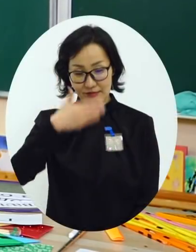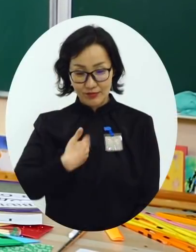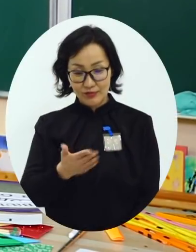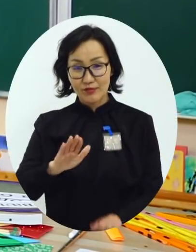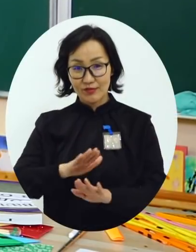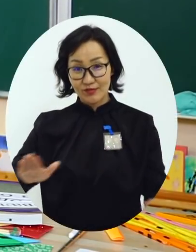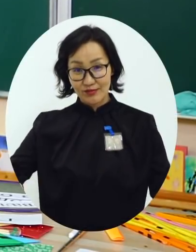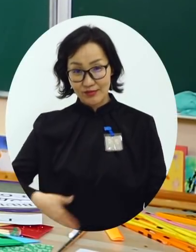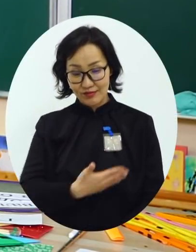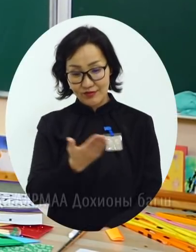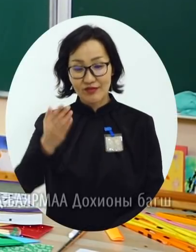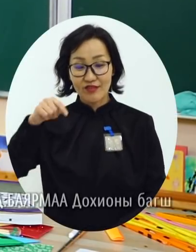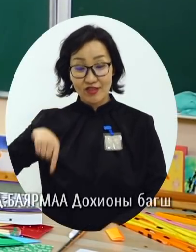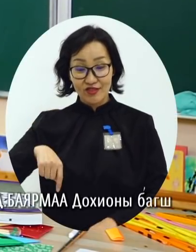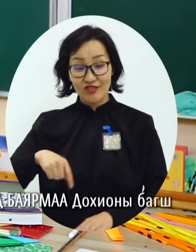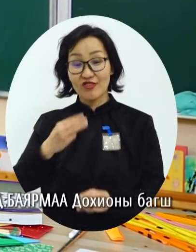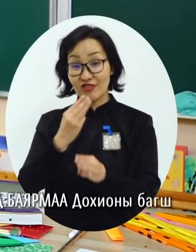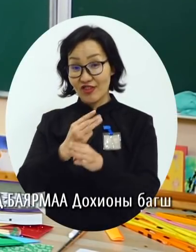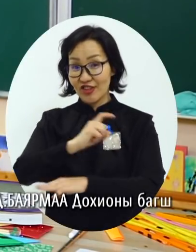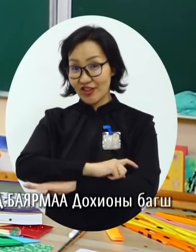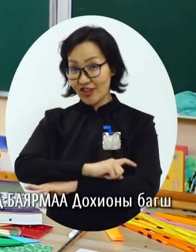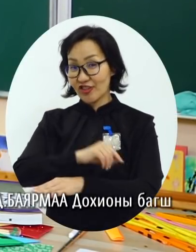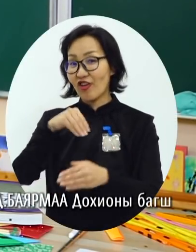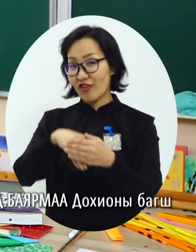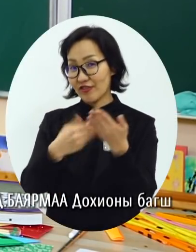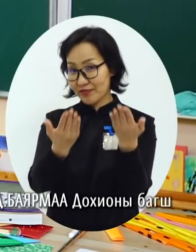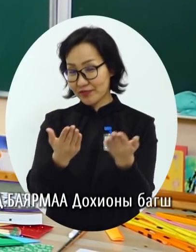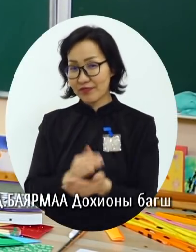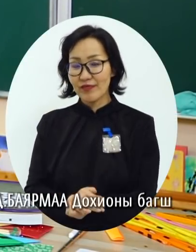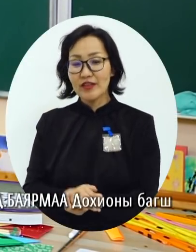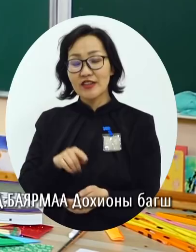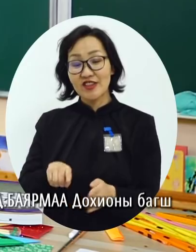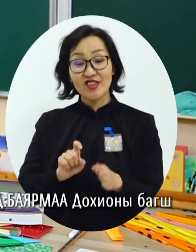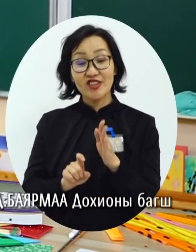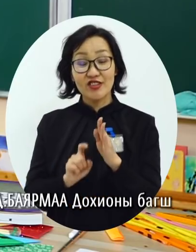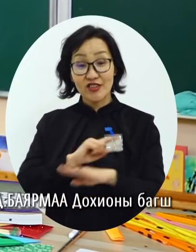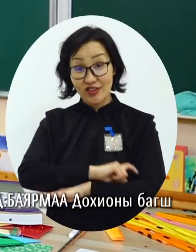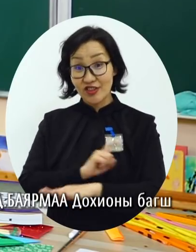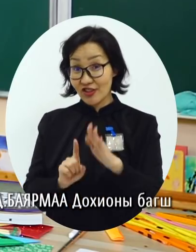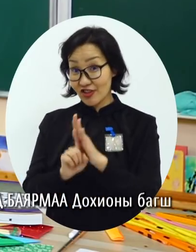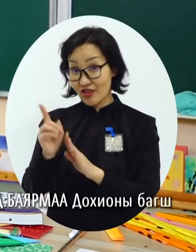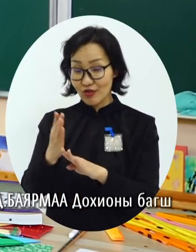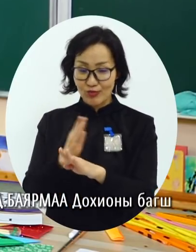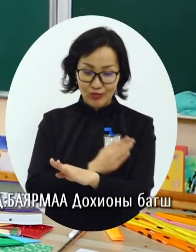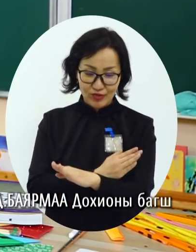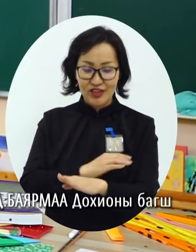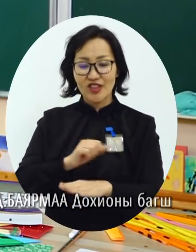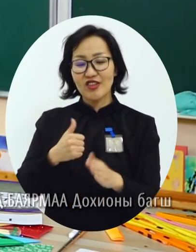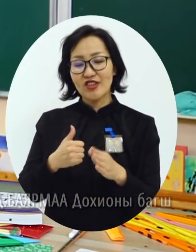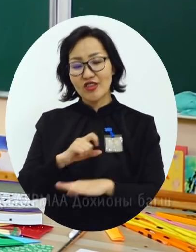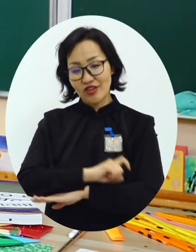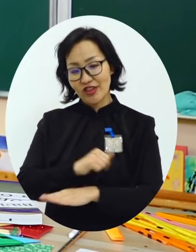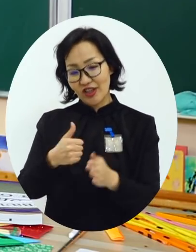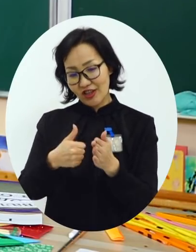Сайн байцгаана уу хүүхдүүдээ. Өнөөдрийнхөө математикийн хичээлд орцгоё. За, хичээл эхлэхийн өмнө бүгдээрээ хичээлийнхаа